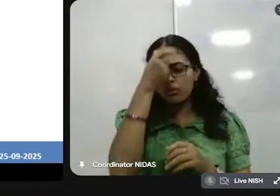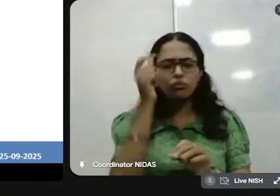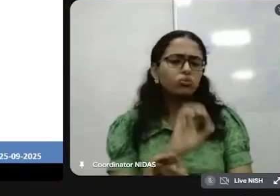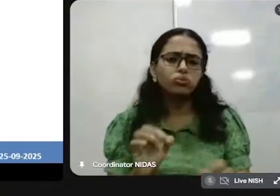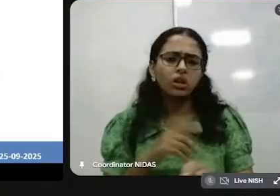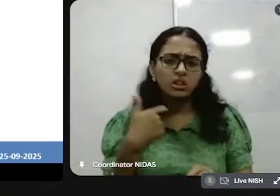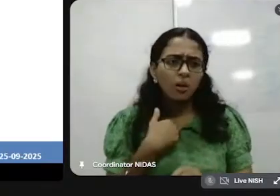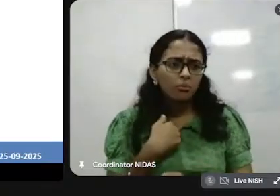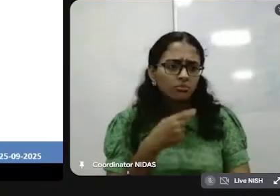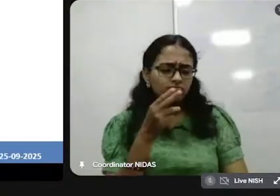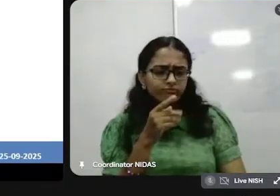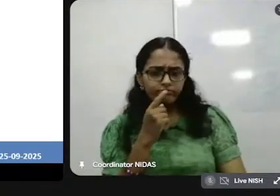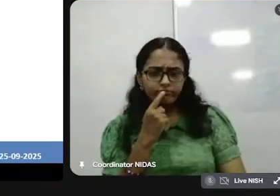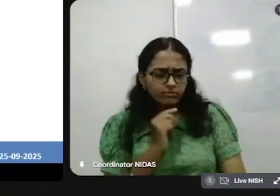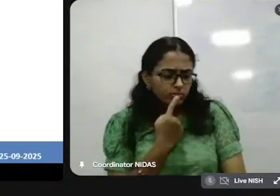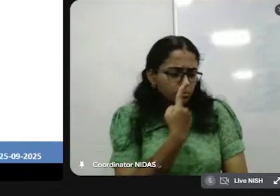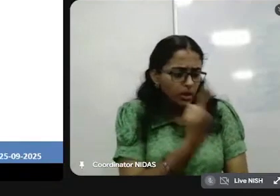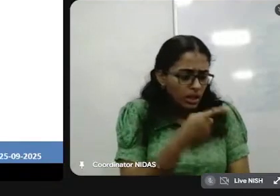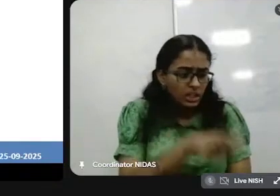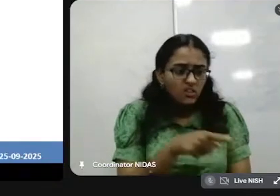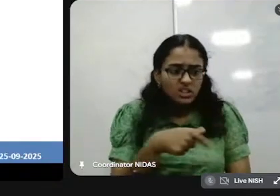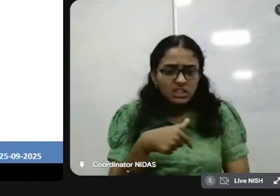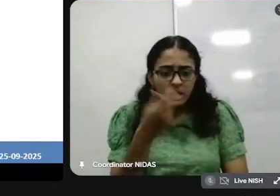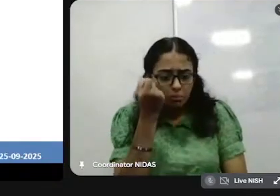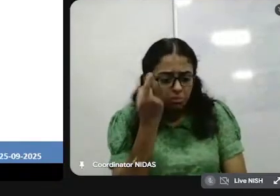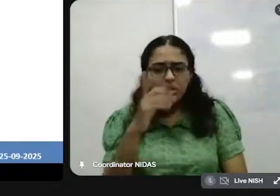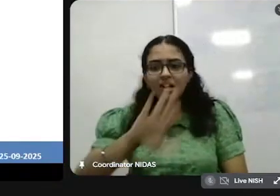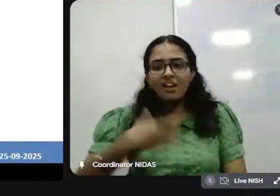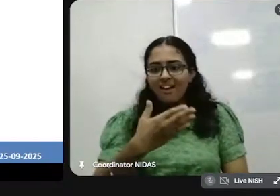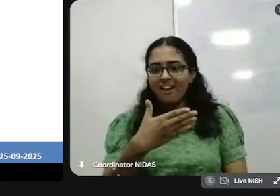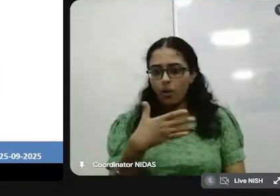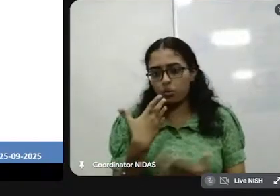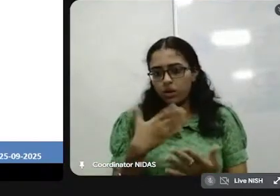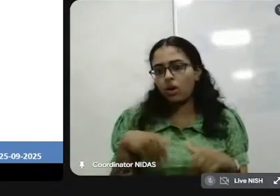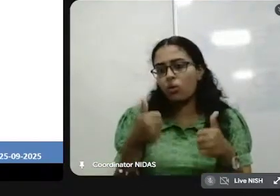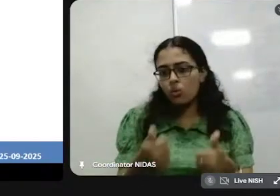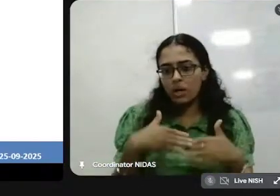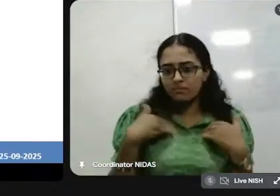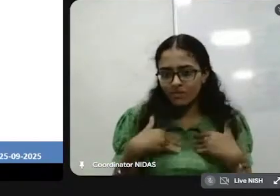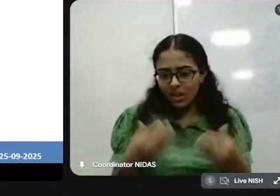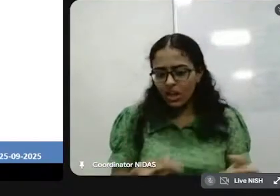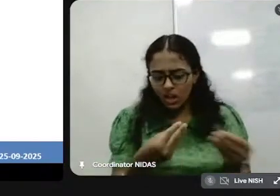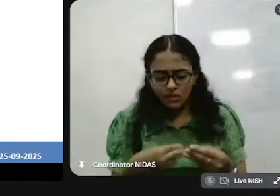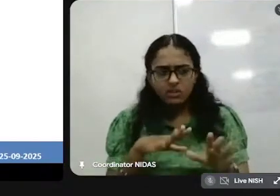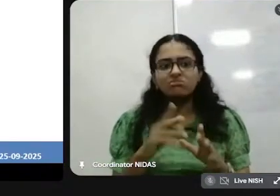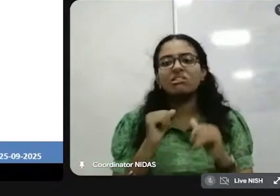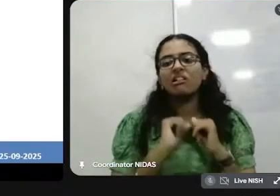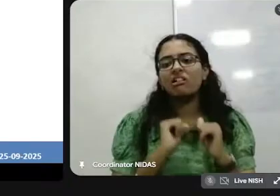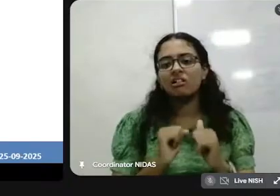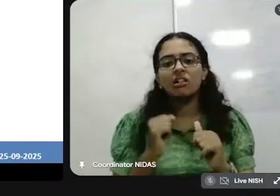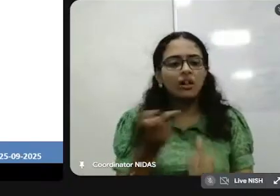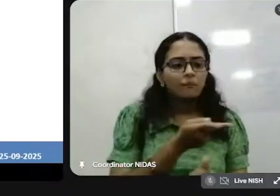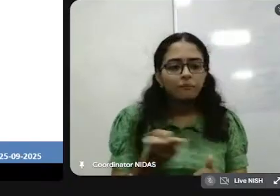നമ്മൾ പറയുന്ന കാര്യങ്ങൾ മനസ്സിലാക്കാൻ കോംപ്രിഹെൻഡ് ചെയ്യാനുള്ള ബുദ്ധിമുട്ടായിരിക്കും അവർക്ക് ഉണ്ടാവുക. എന്നാൽ ചില ആൾക്കാരിൽ ഇത് രണ്ടും